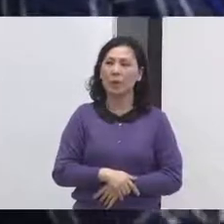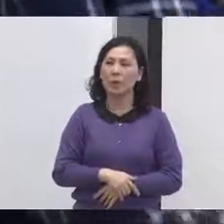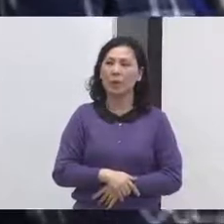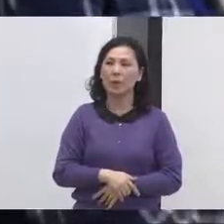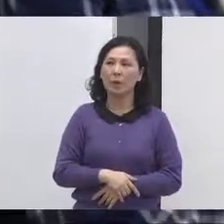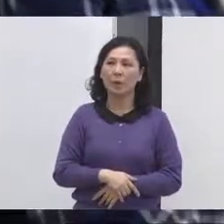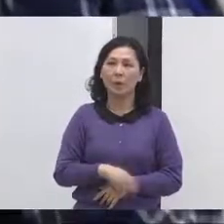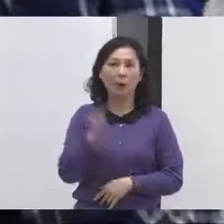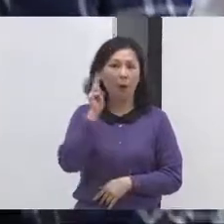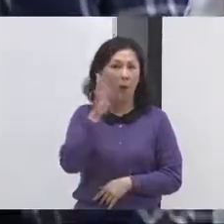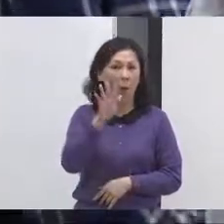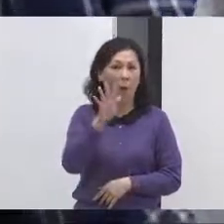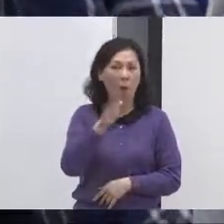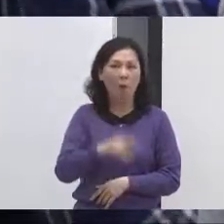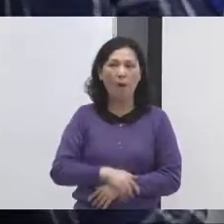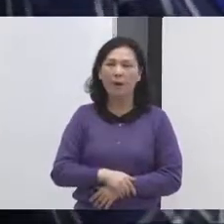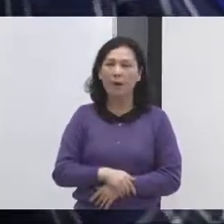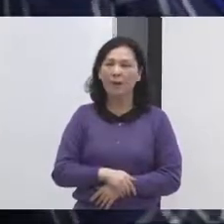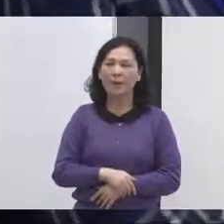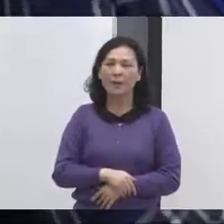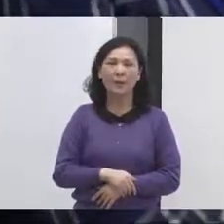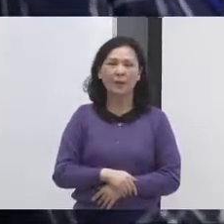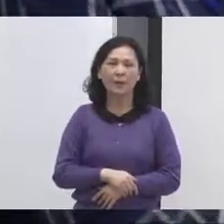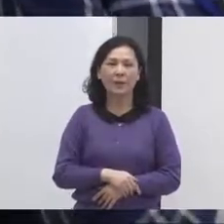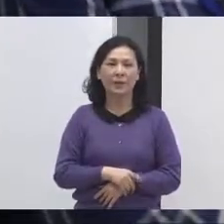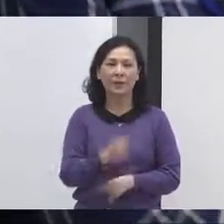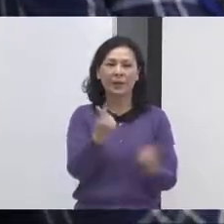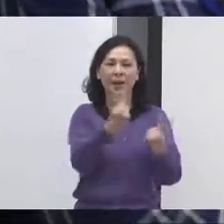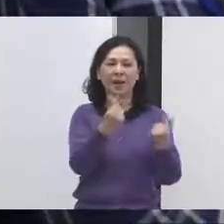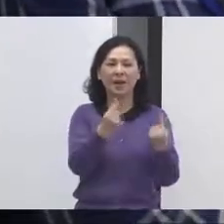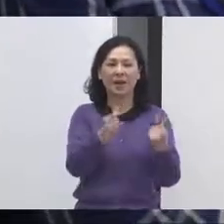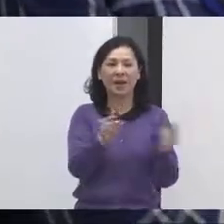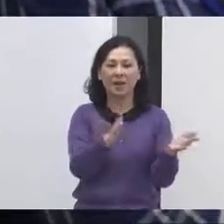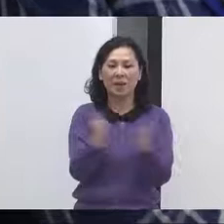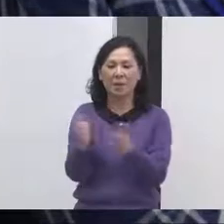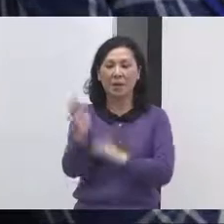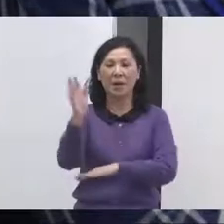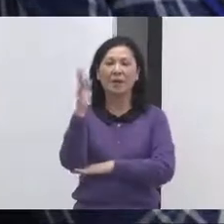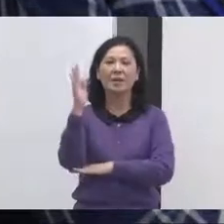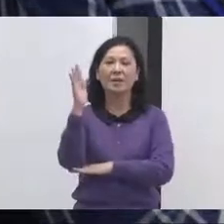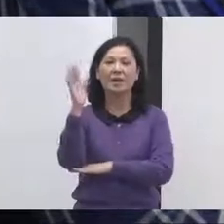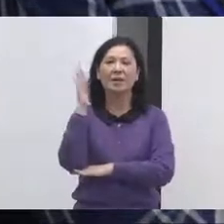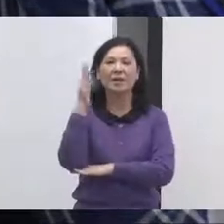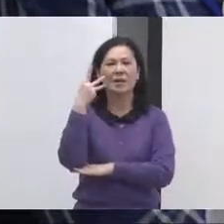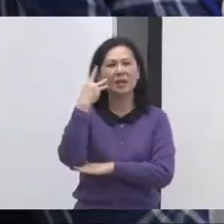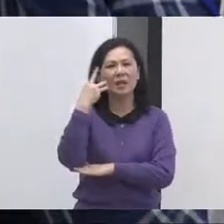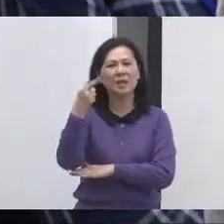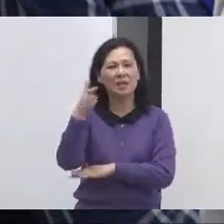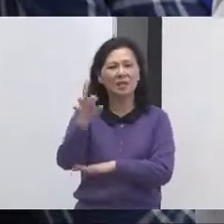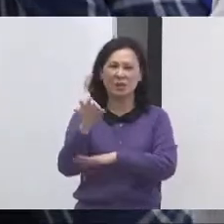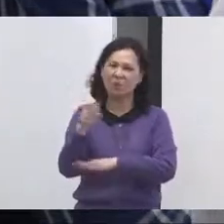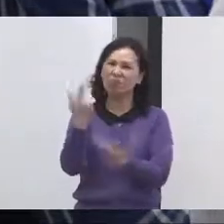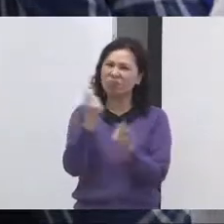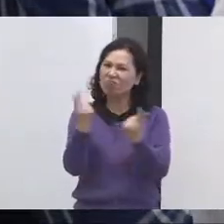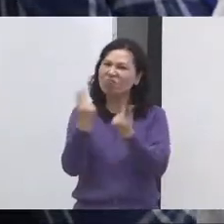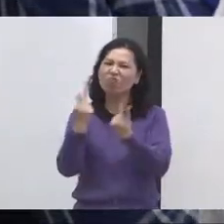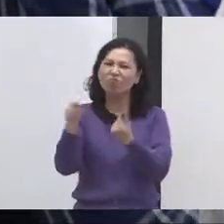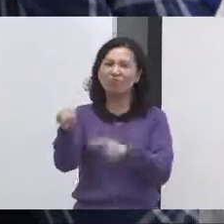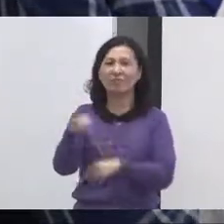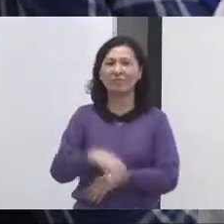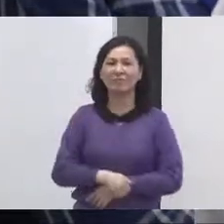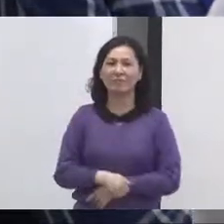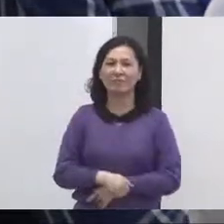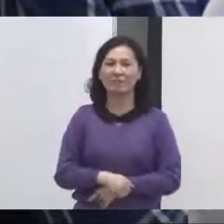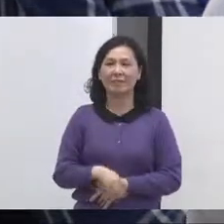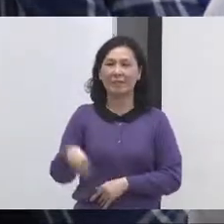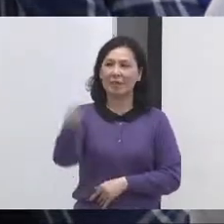音吗？往有点类似政治学的那个模式去走。那可能有一个，这可能